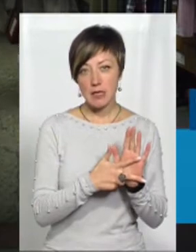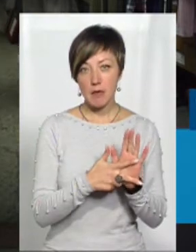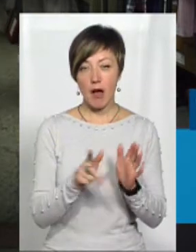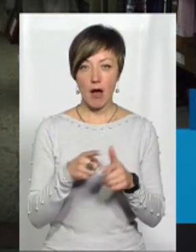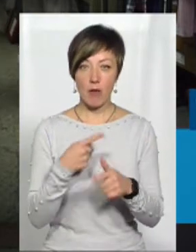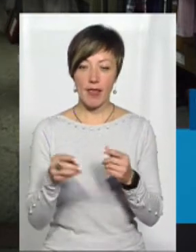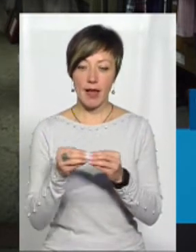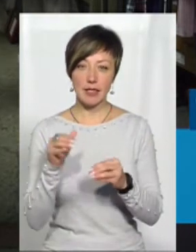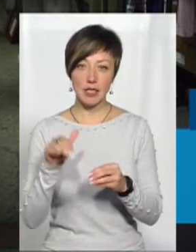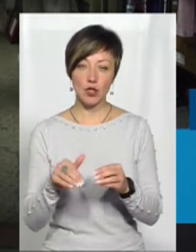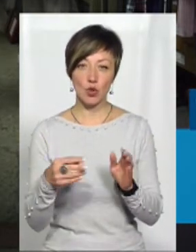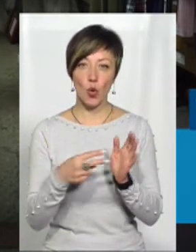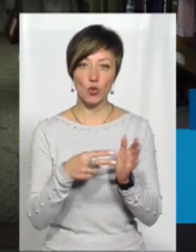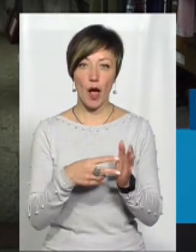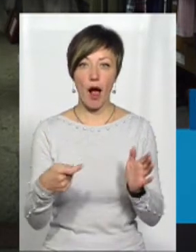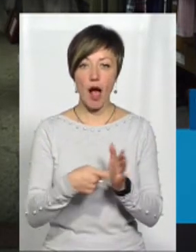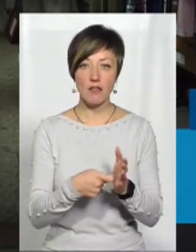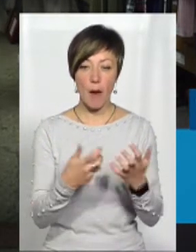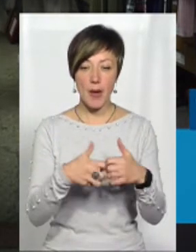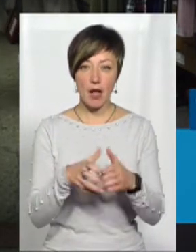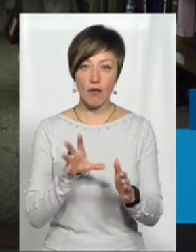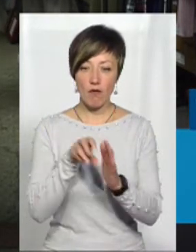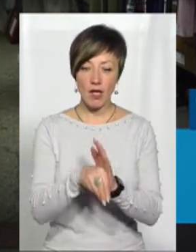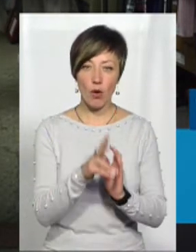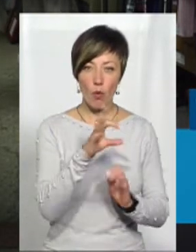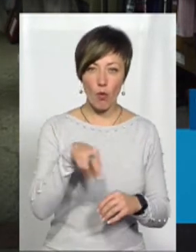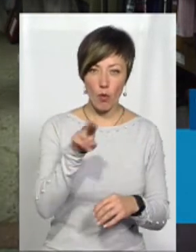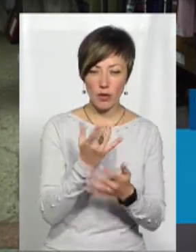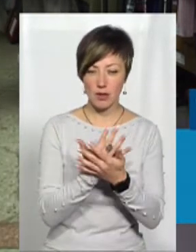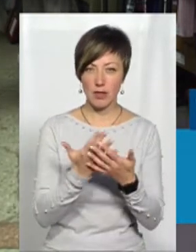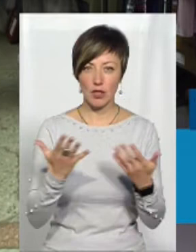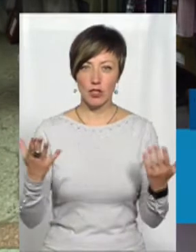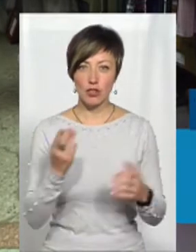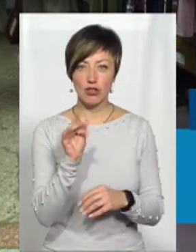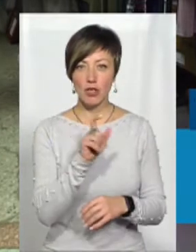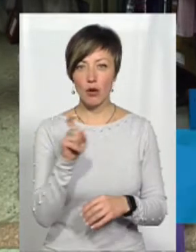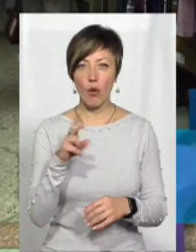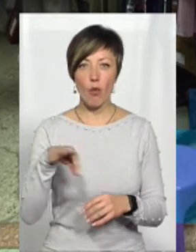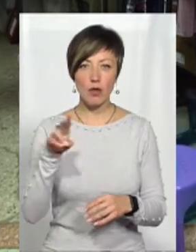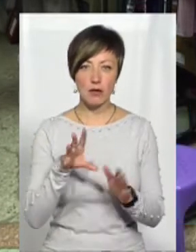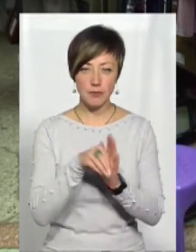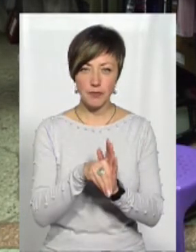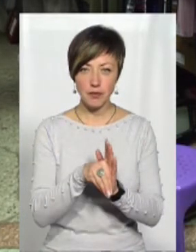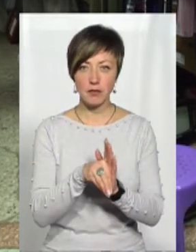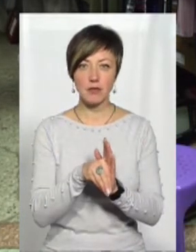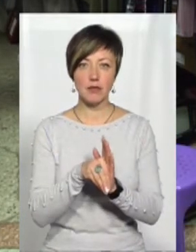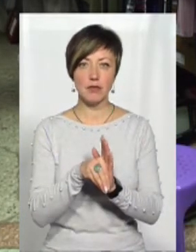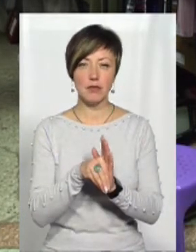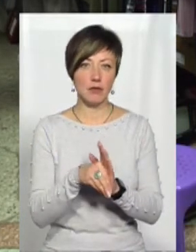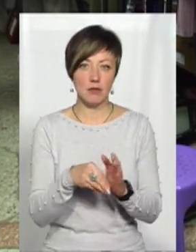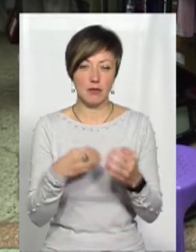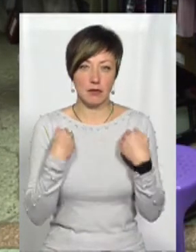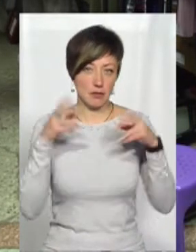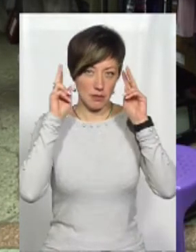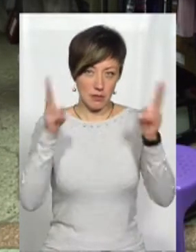апарат коштує, ввести ще всю кодіровку, це ще ж треба теж штрих-коди ввести. Ну, я не знаю,